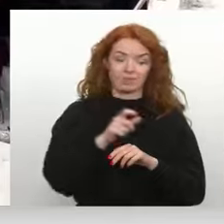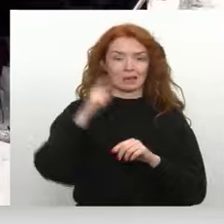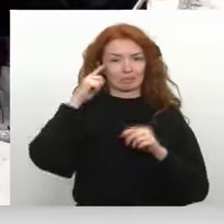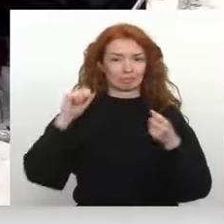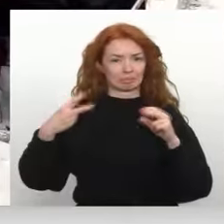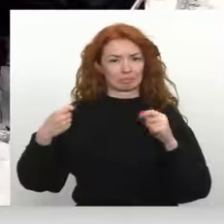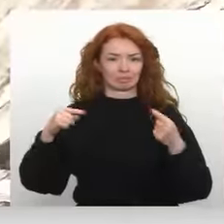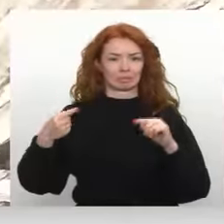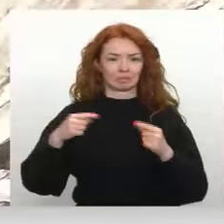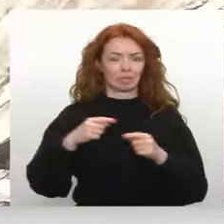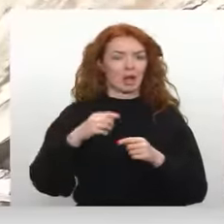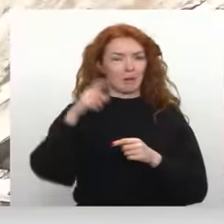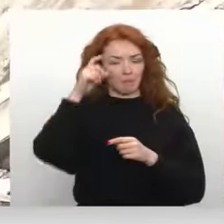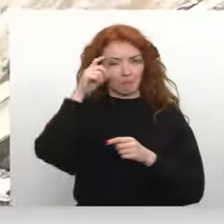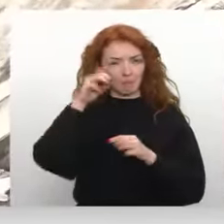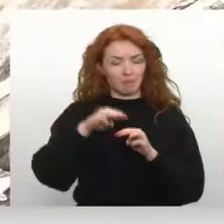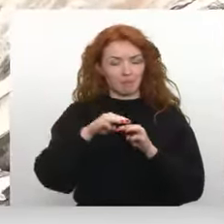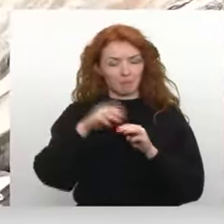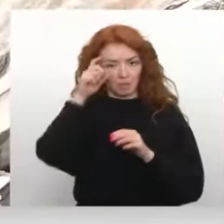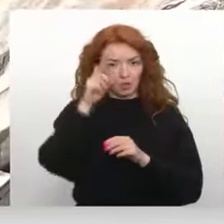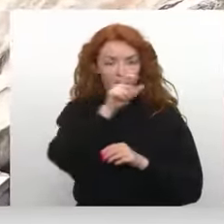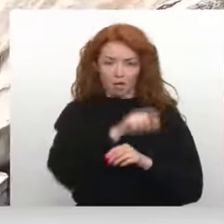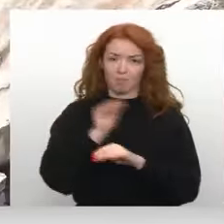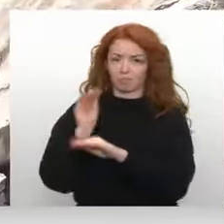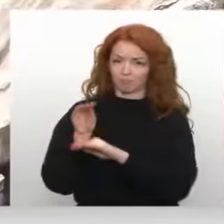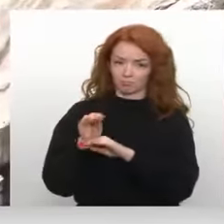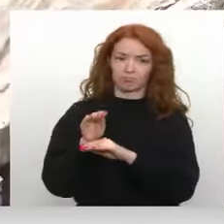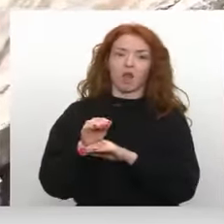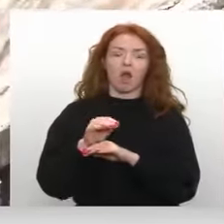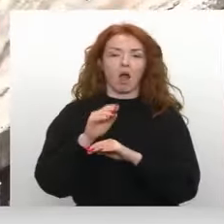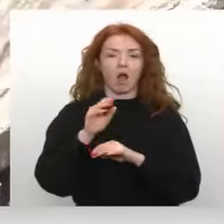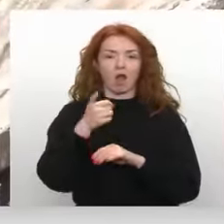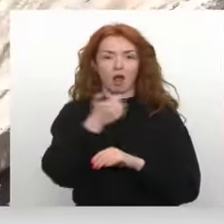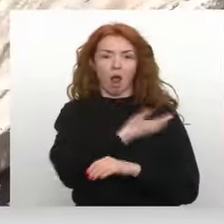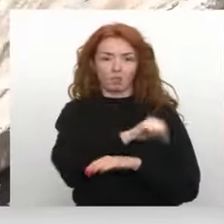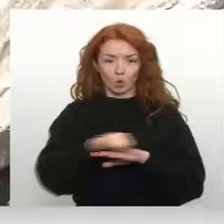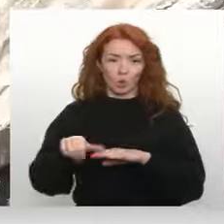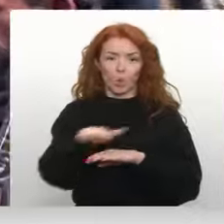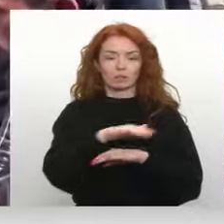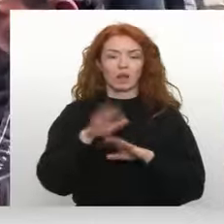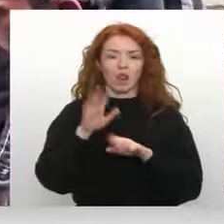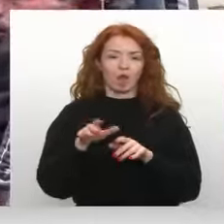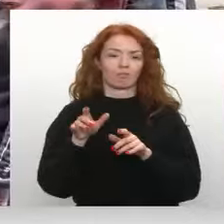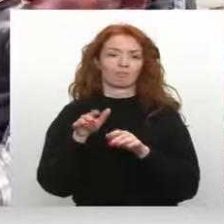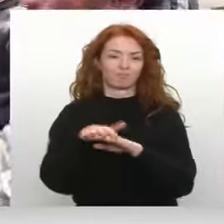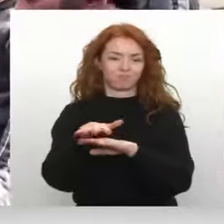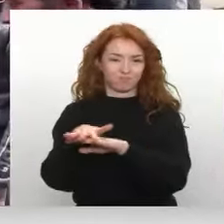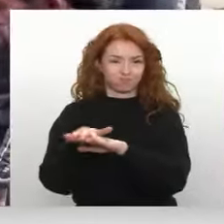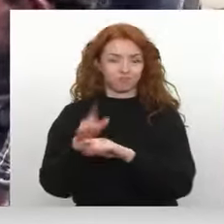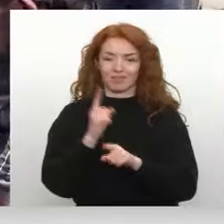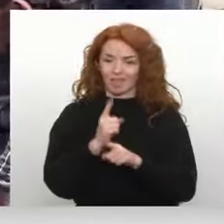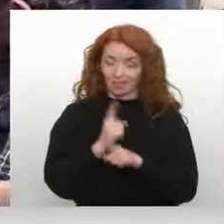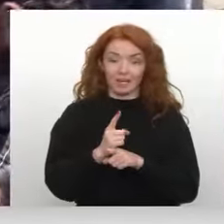turpina kritizēt izraēlas nodomu veikt uzbrukumus rafas pilsētai gazā lai iznīcinātu hamās pozīcijas jo tas draud ar lieliem